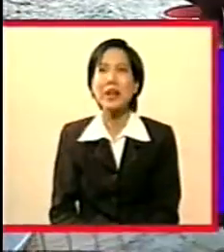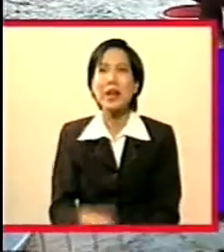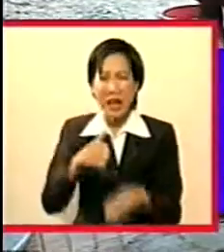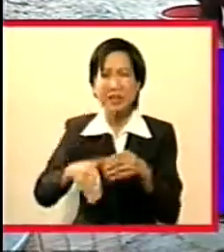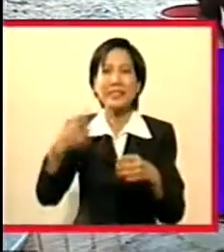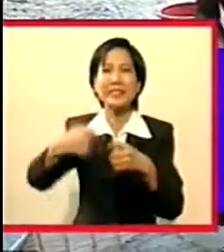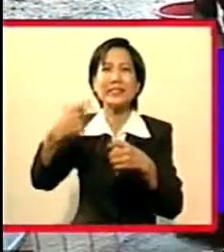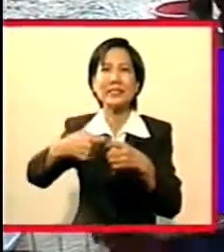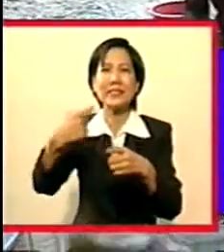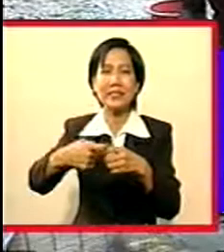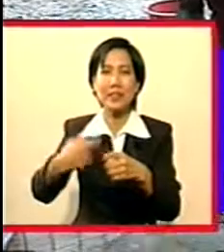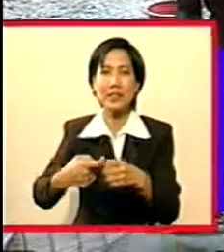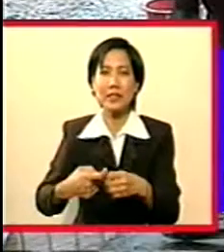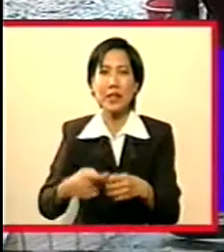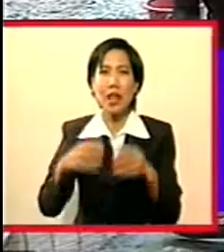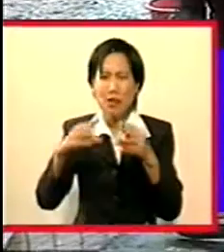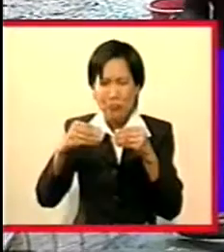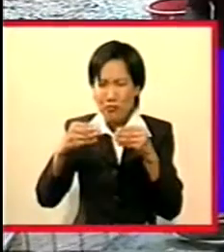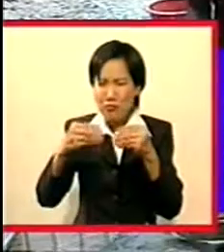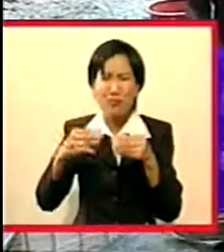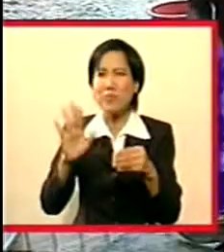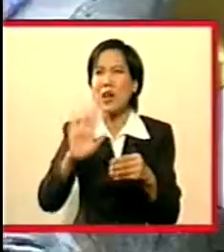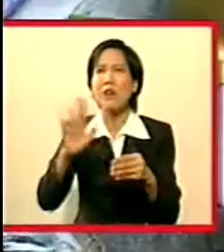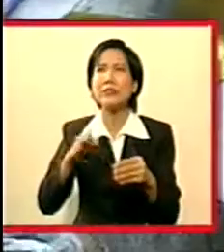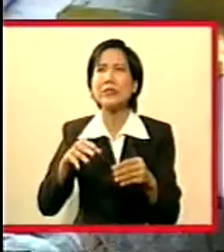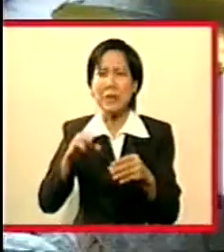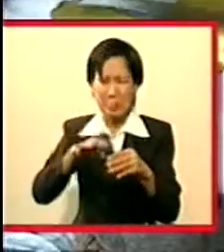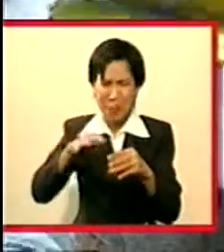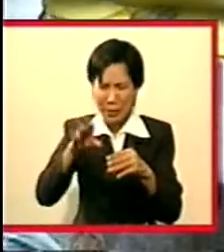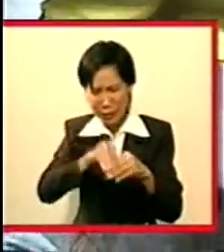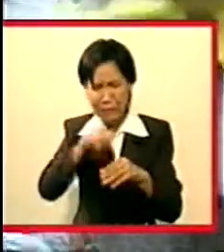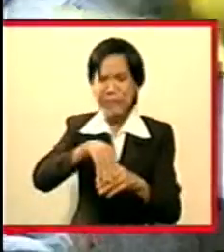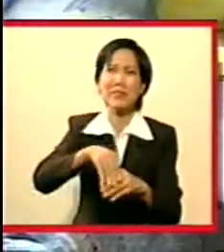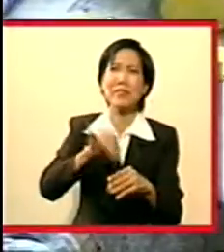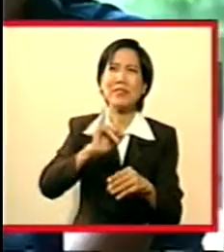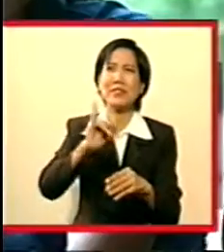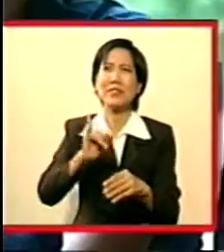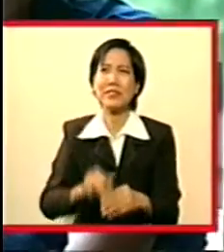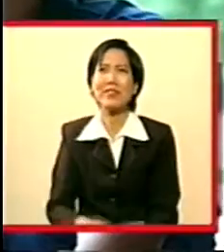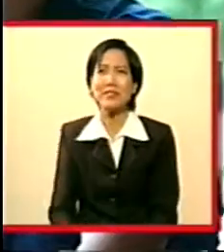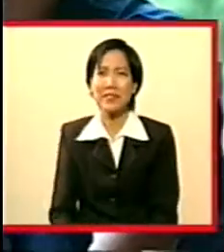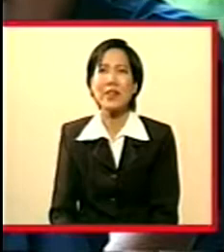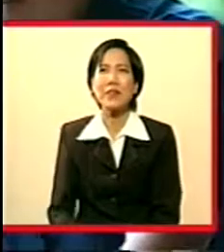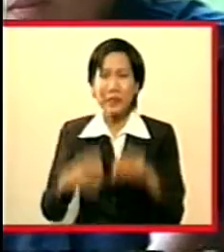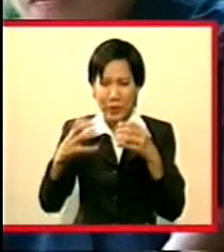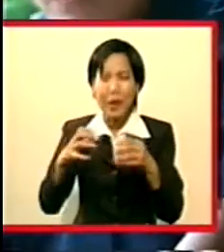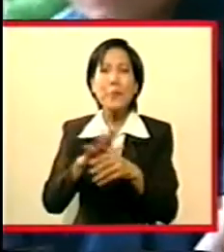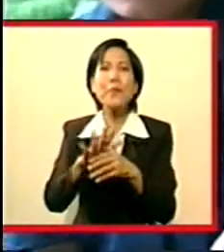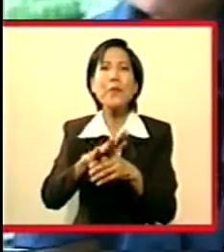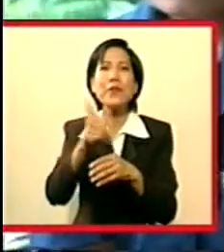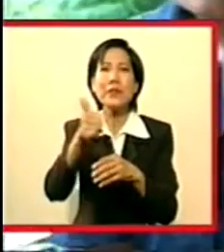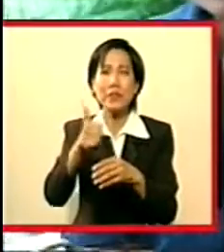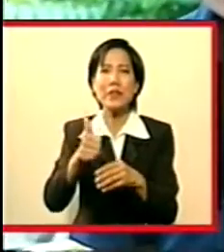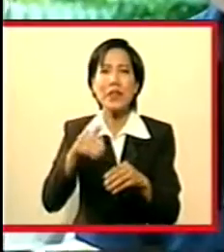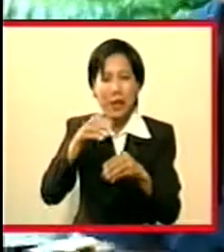พราะว่าจะหั่นยากแต่ว่าถ้าหากว่าอ่อนเกินไปก็จะติดมือติดไม้ได้อีกอย่างนึงเราต้องรอให้แป้งแข็ง